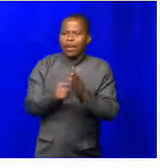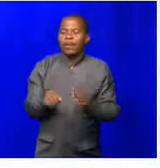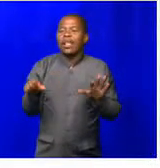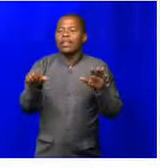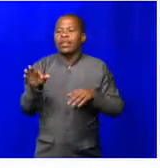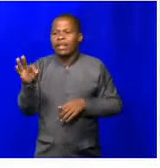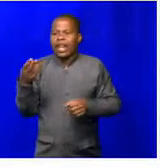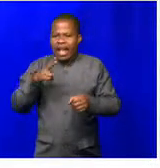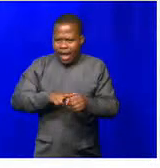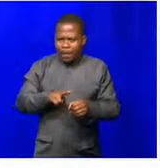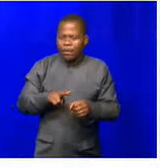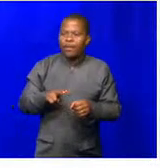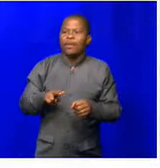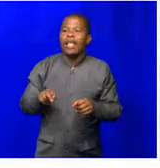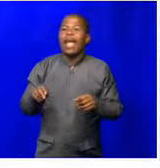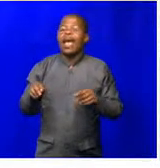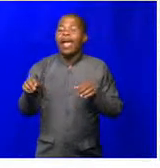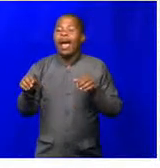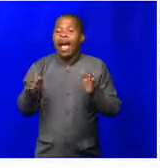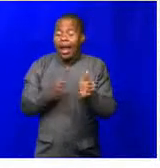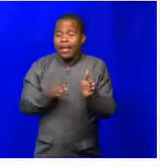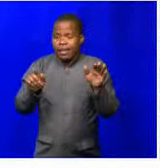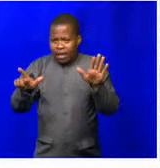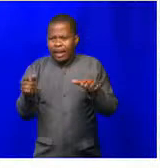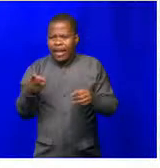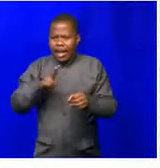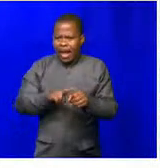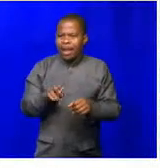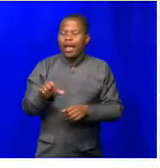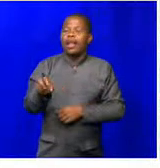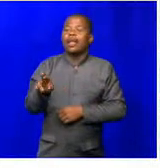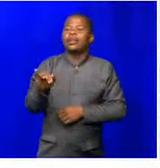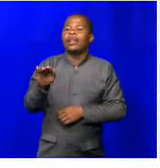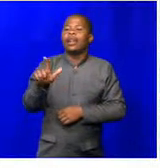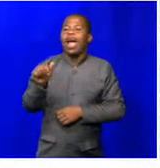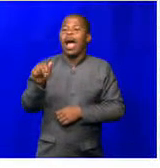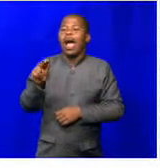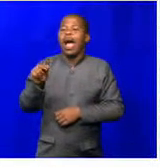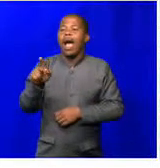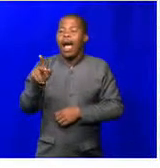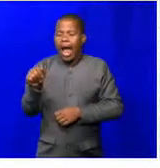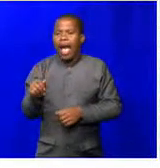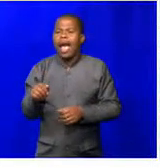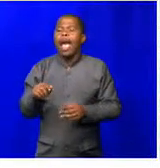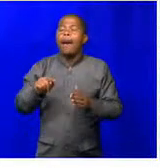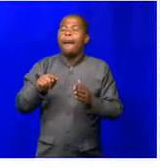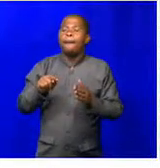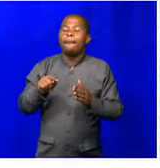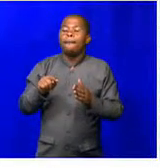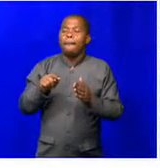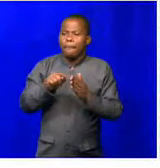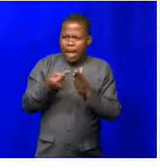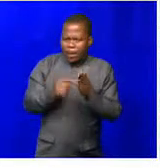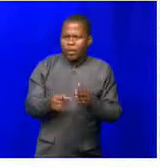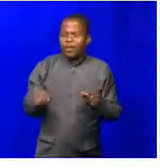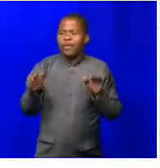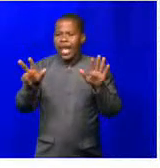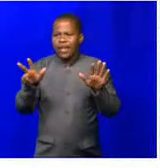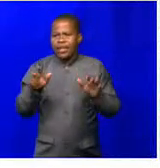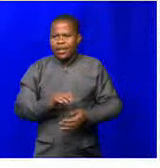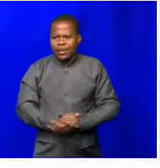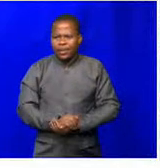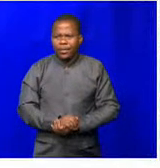ama-wickets lasikhombisa. ISri Lanka yona yathole ama-runs lang-108. Lobike lo msakati Eswatini TV